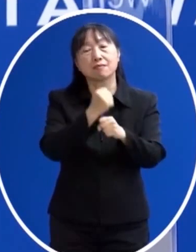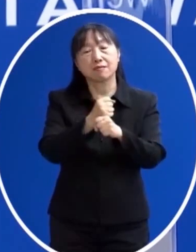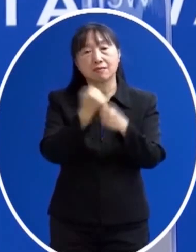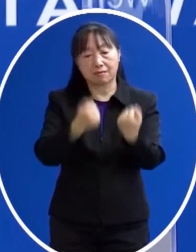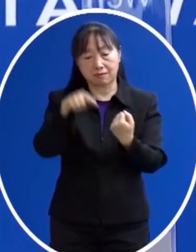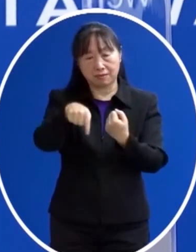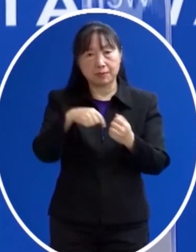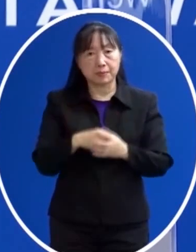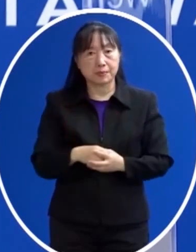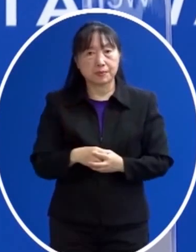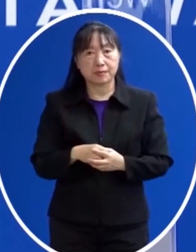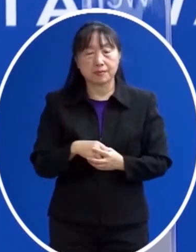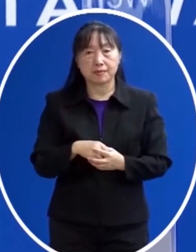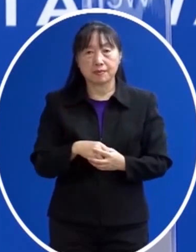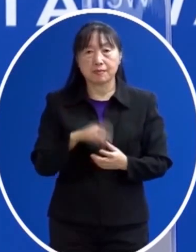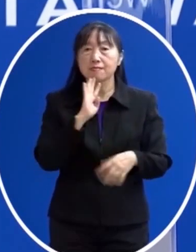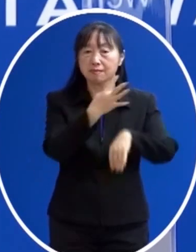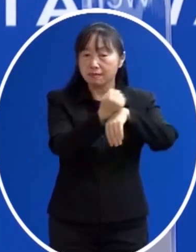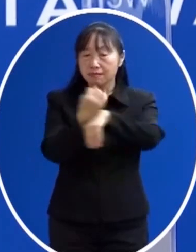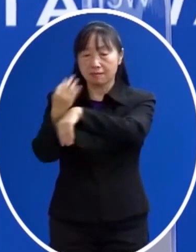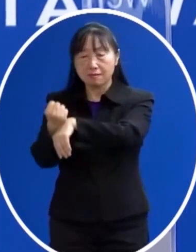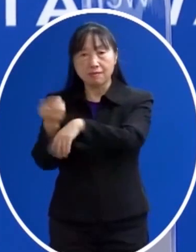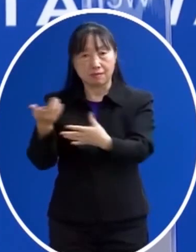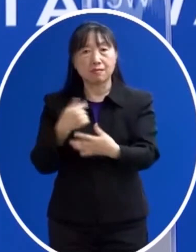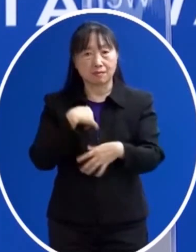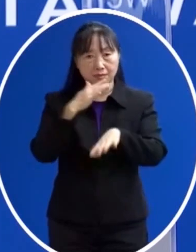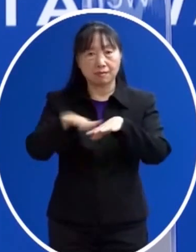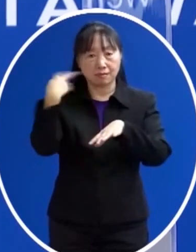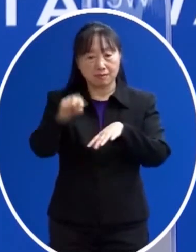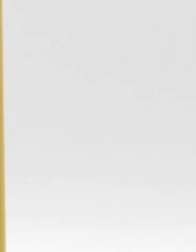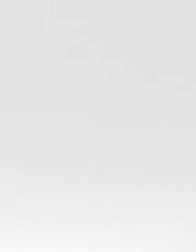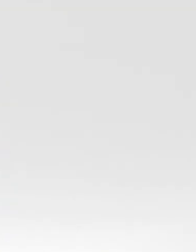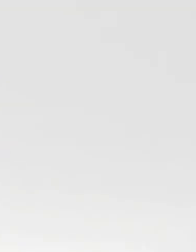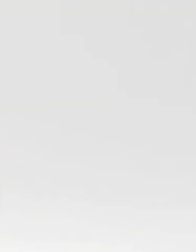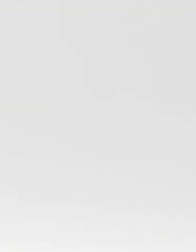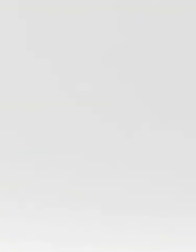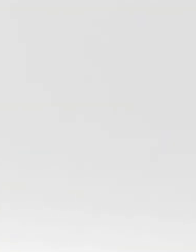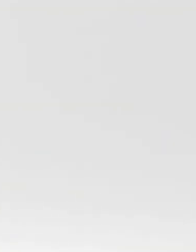地方哈，不过详细的几点到几点那这还需要再厘清。